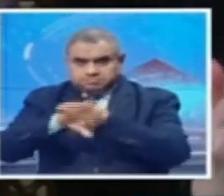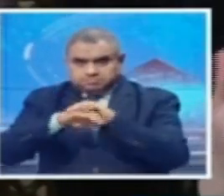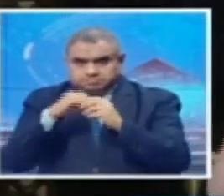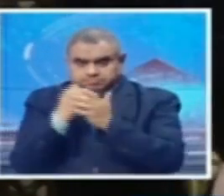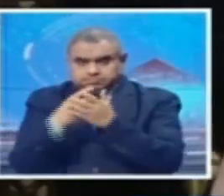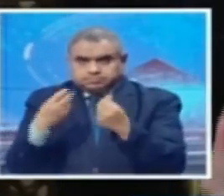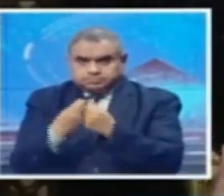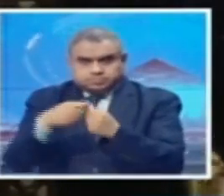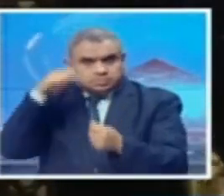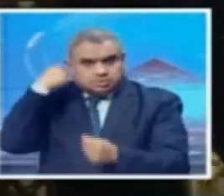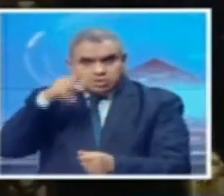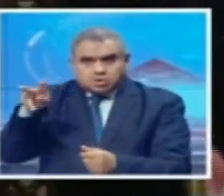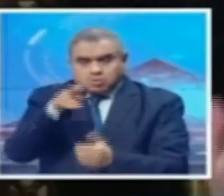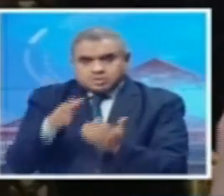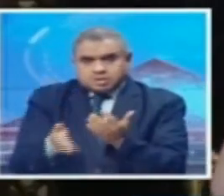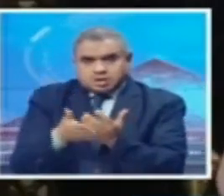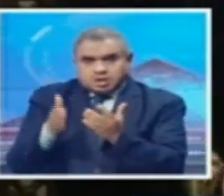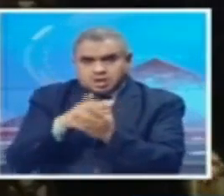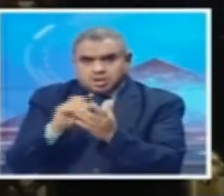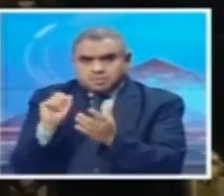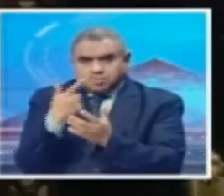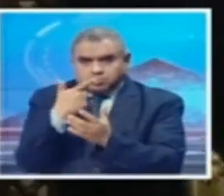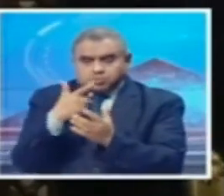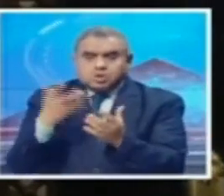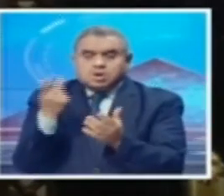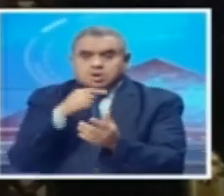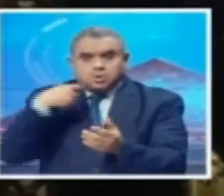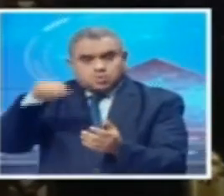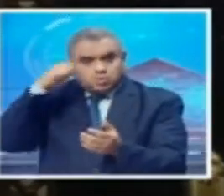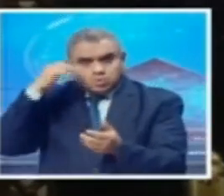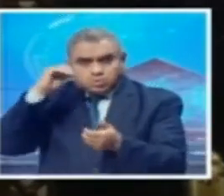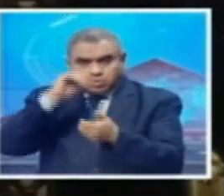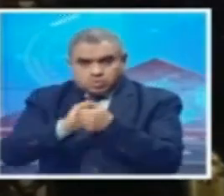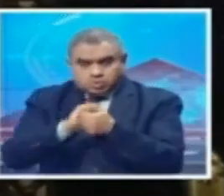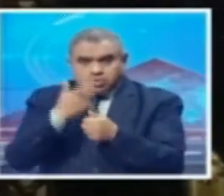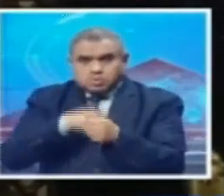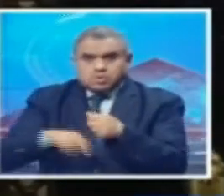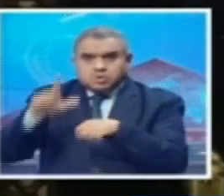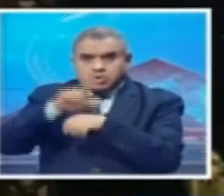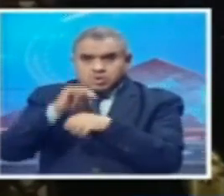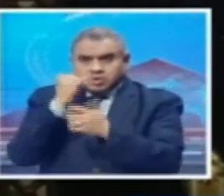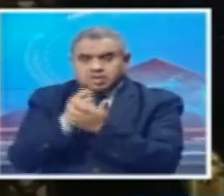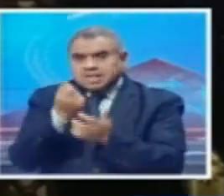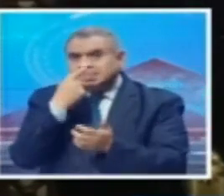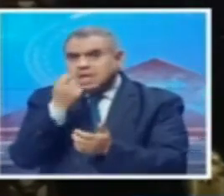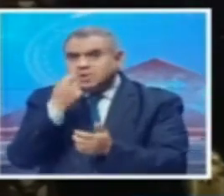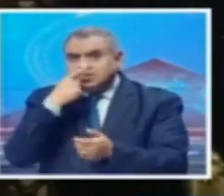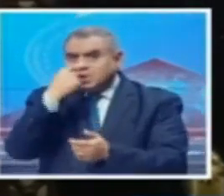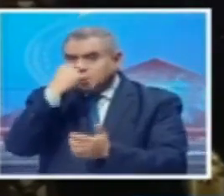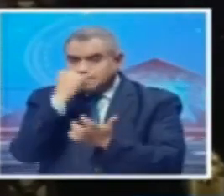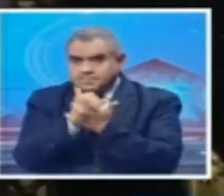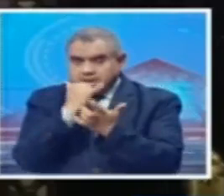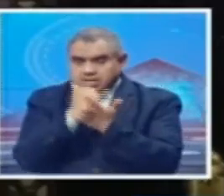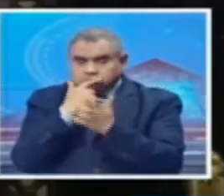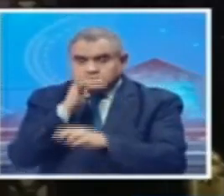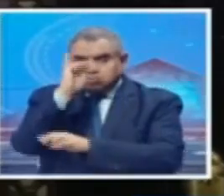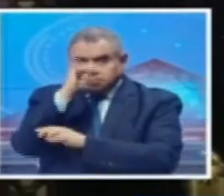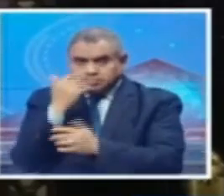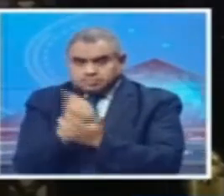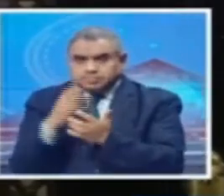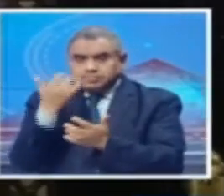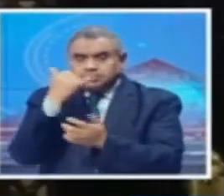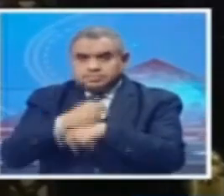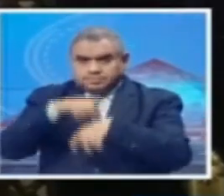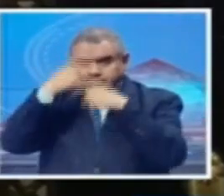وبين الوزارة مباشرة، وبين الوزارة والتحالف الدولي للقاحات والأمصال تحت الكوفاكس